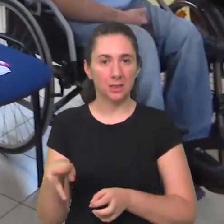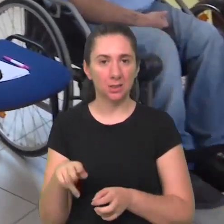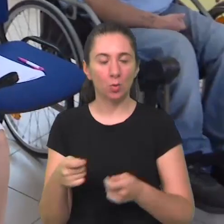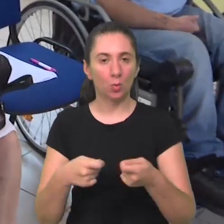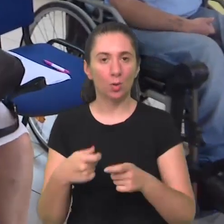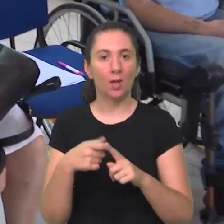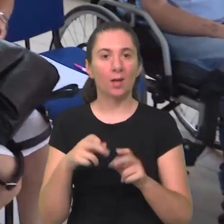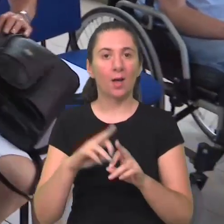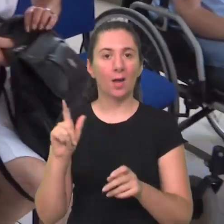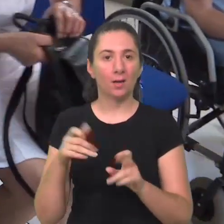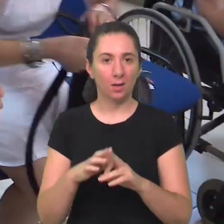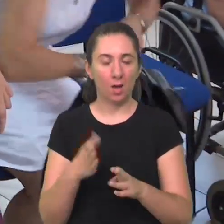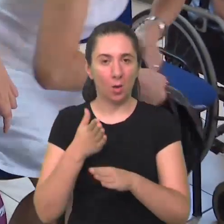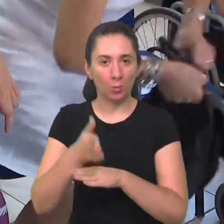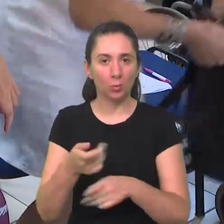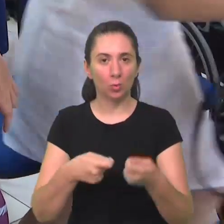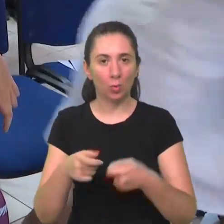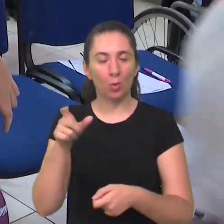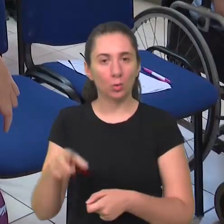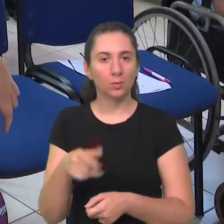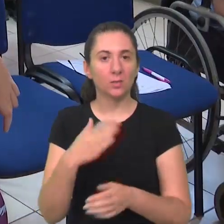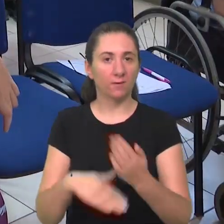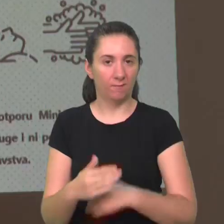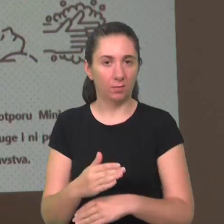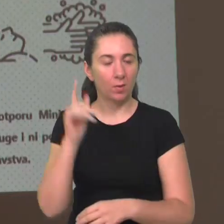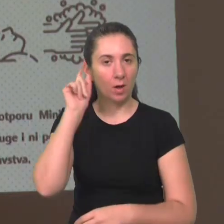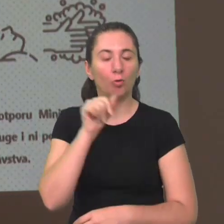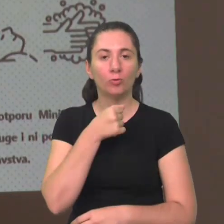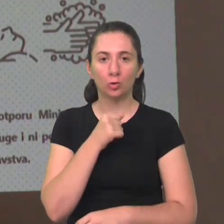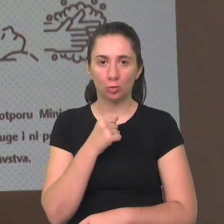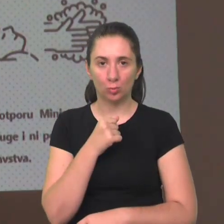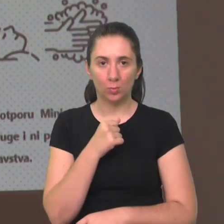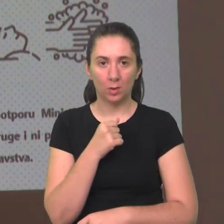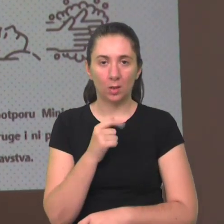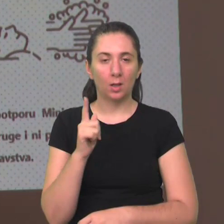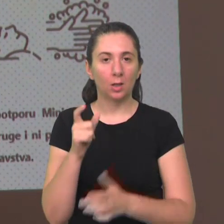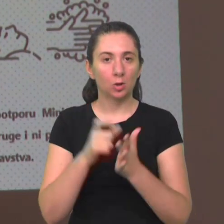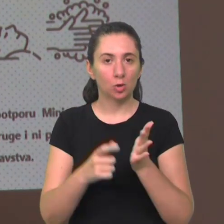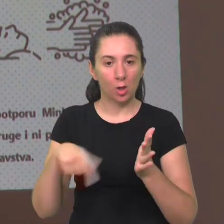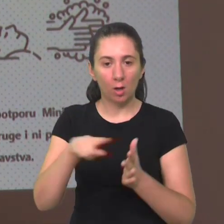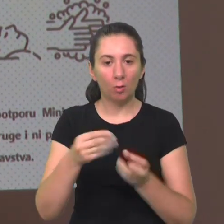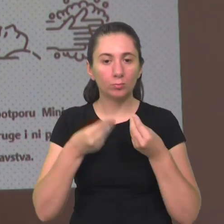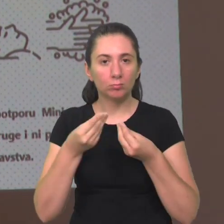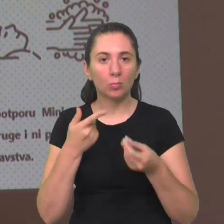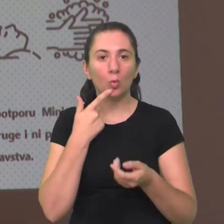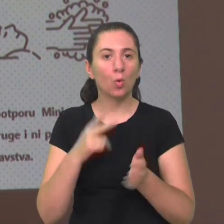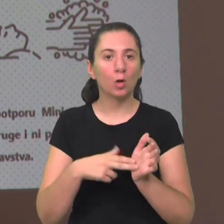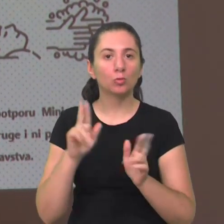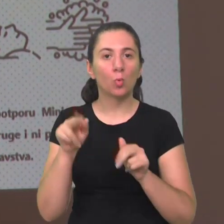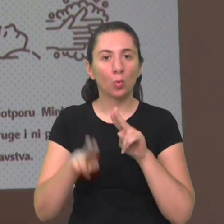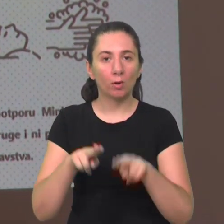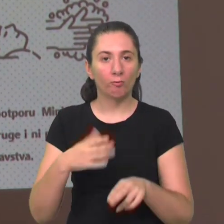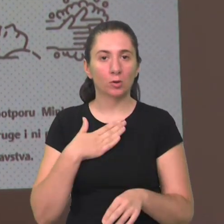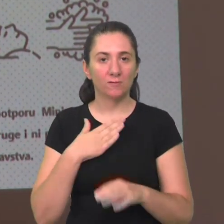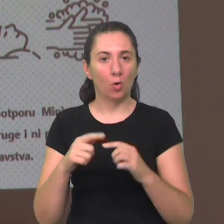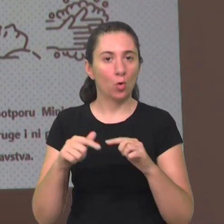iz udruge Karika koja je posjetila udrugu osoba s invaliditetom Karlovačke županije i članovima otkrila na koji način mogu